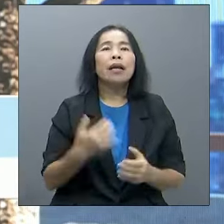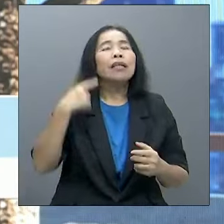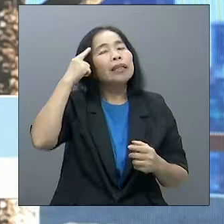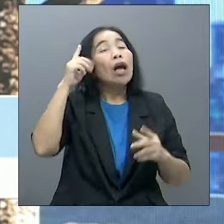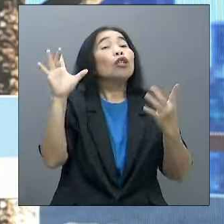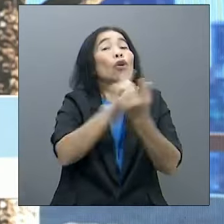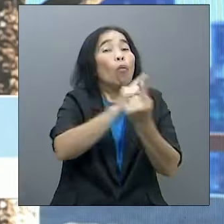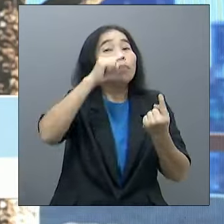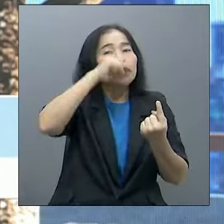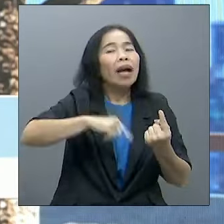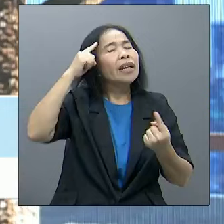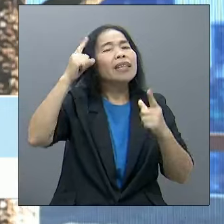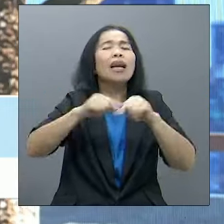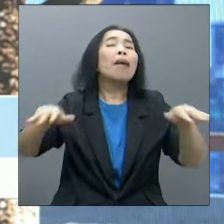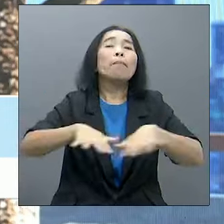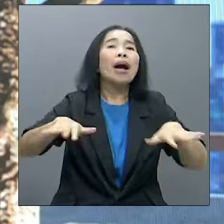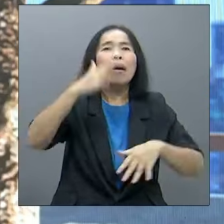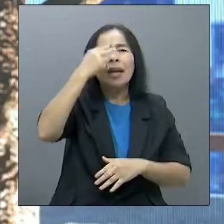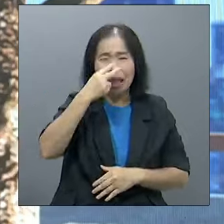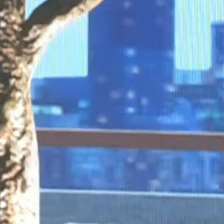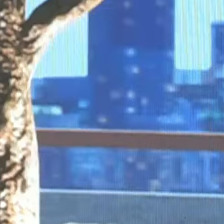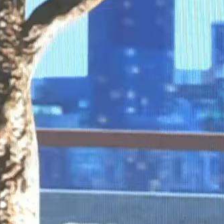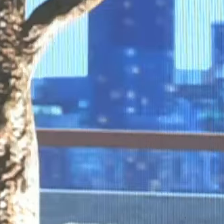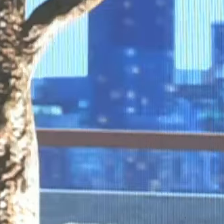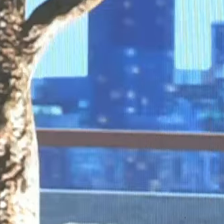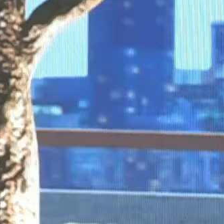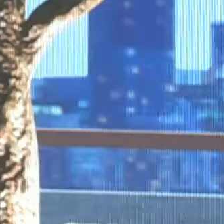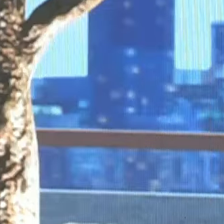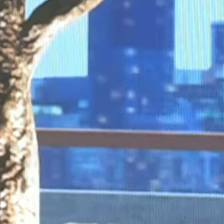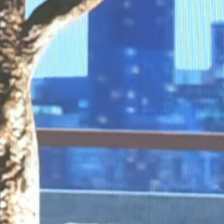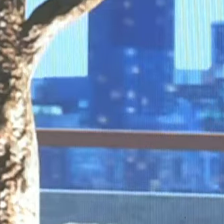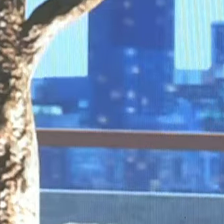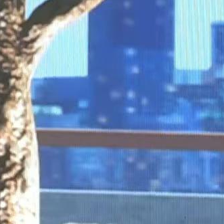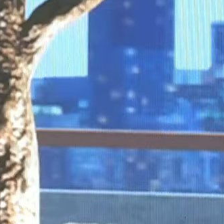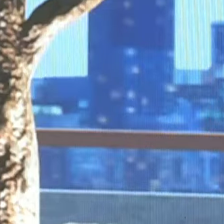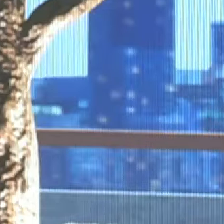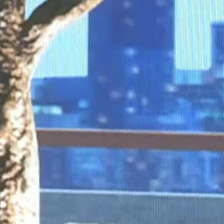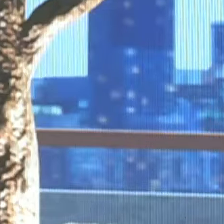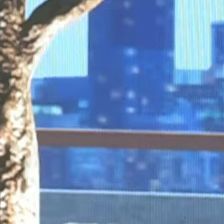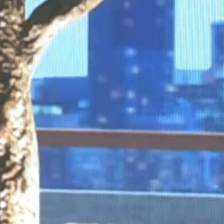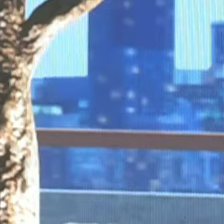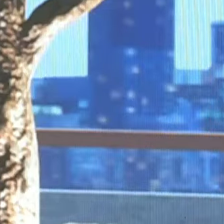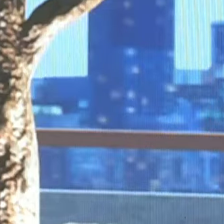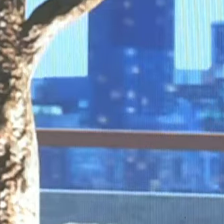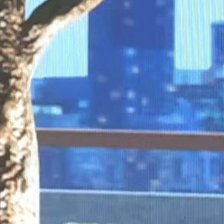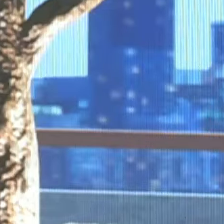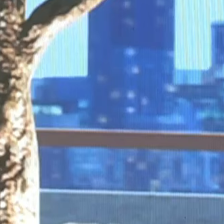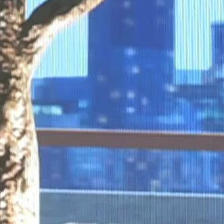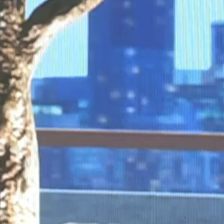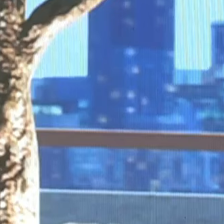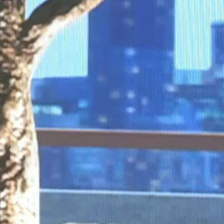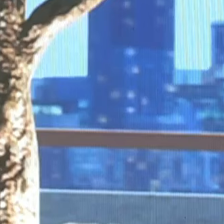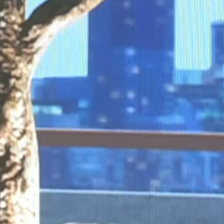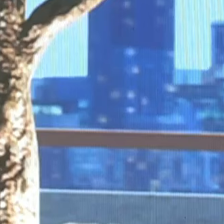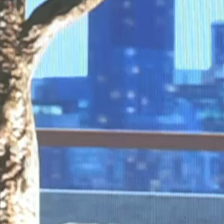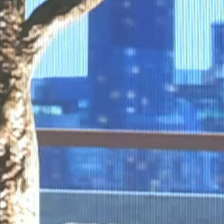ไทยเนาะอย่างสมัยก่อนเราไปล้อคนอื่นว่าอ้วนตําอ้วนบ้างสูงบ้างไอ้แว่นบ้างอะไรเงี้ยเราจะเรียกคนด้วยสรรพนามอย่างนี้ใช่มั้ยมันก็มองเป็นเรื่อง